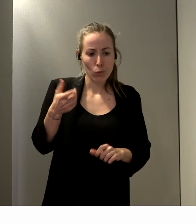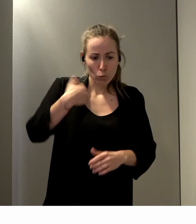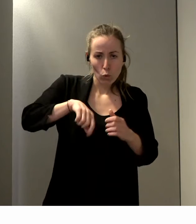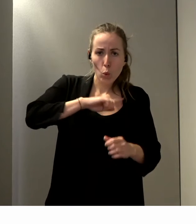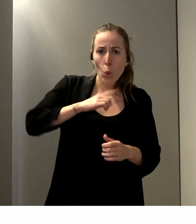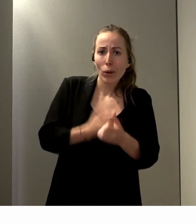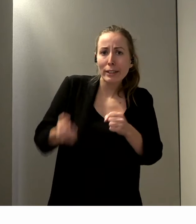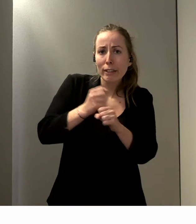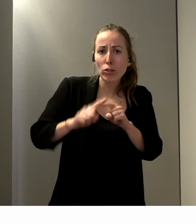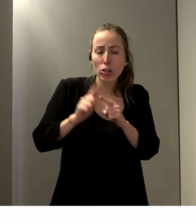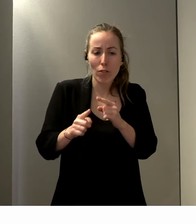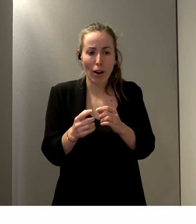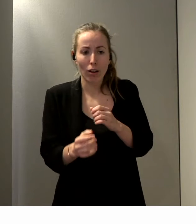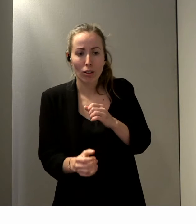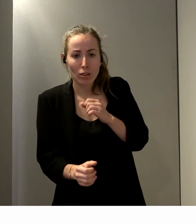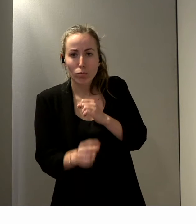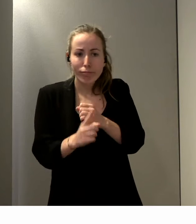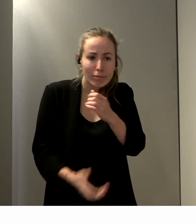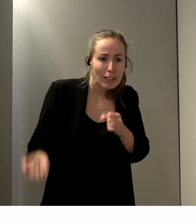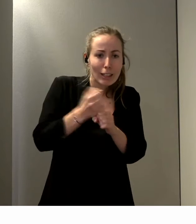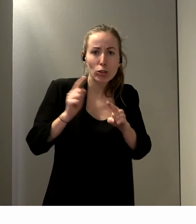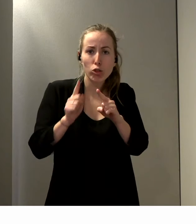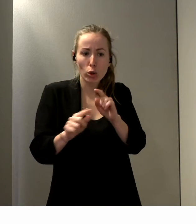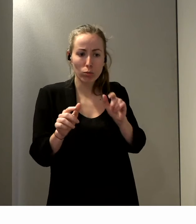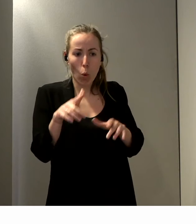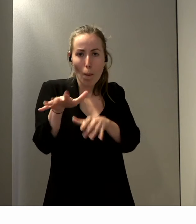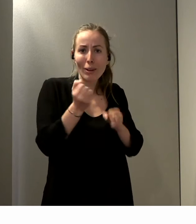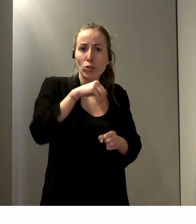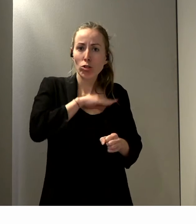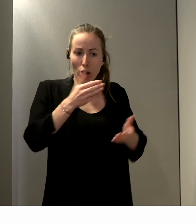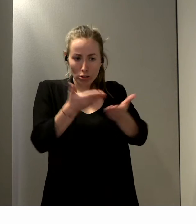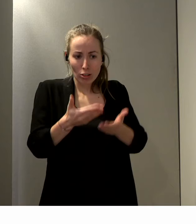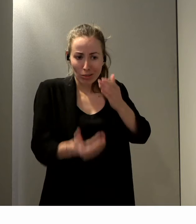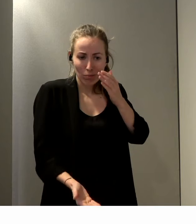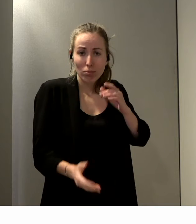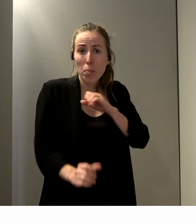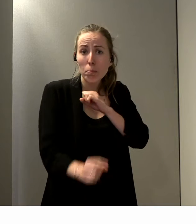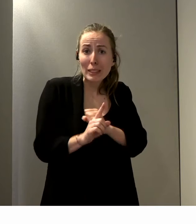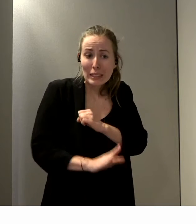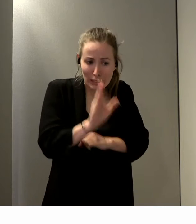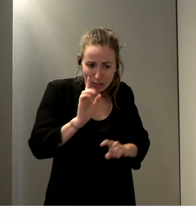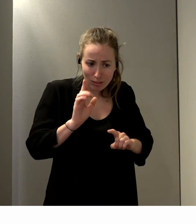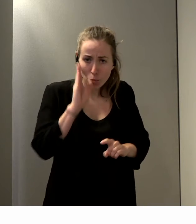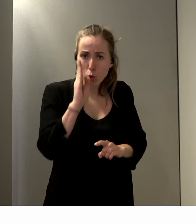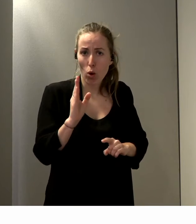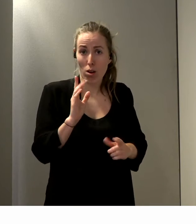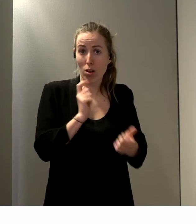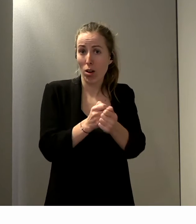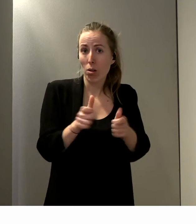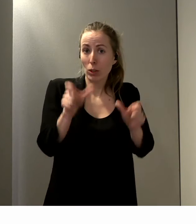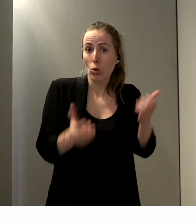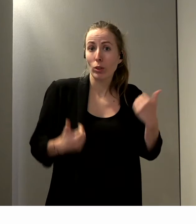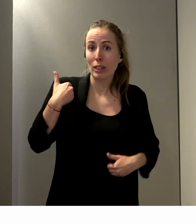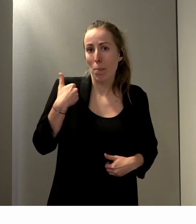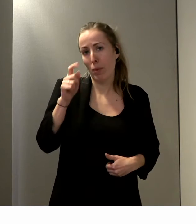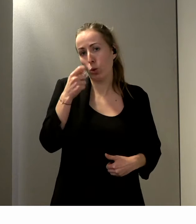d'incentives, d'avantages, de prise en compte des spécificités du handicap qui font que ces contrats-là touchent plus les jeunes. Moi,